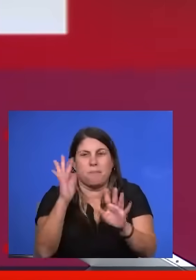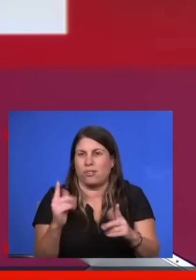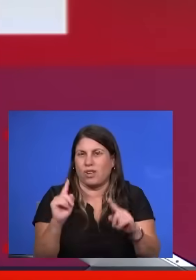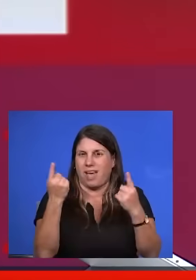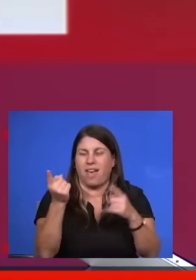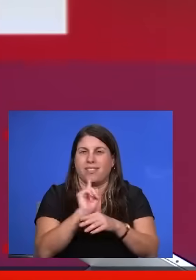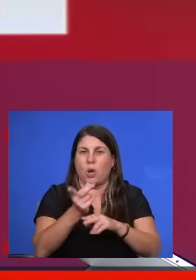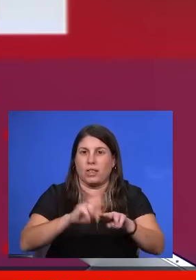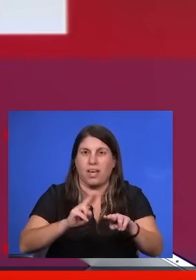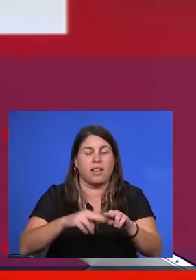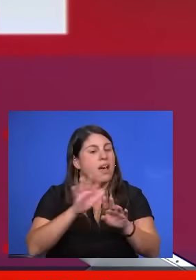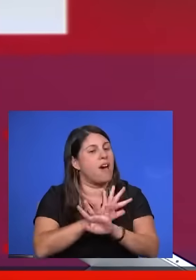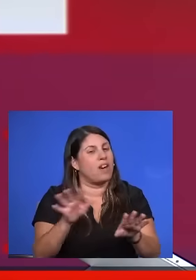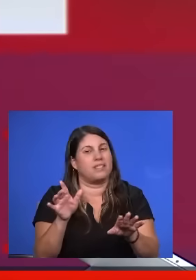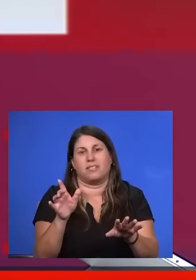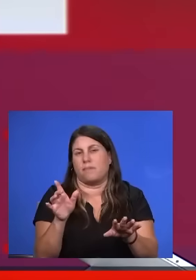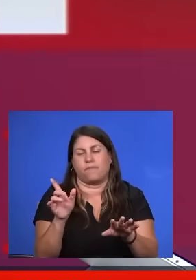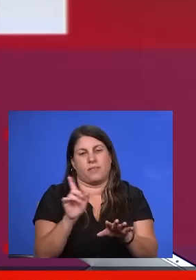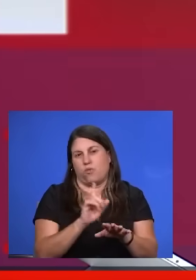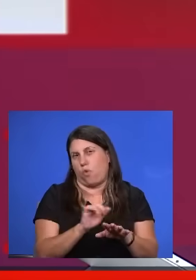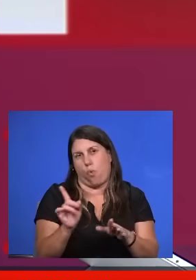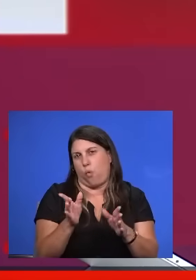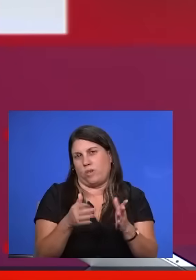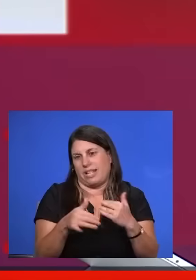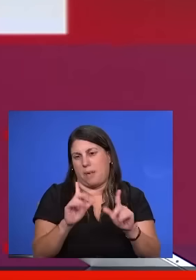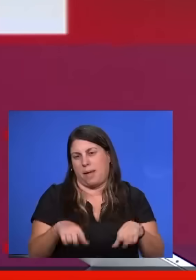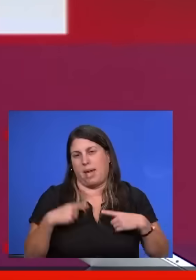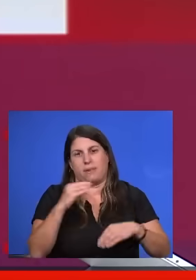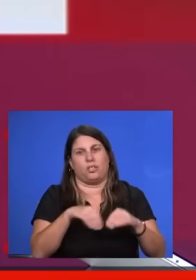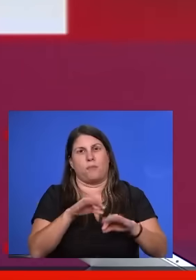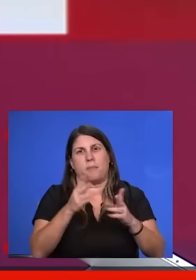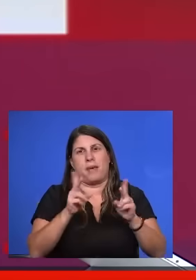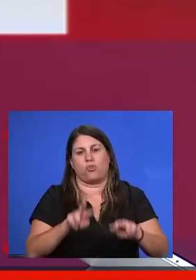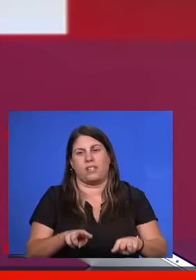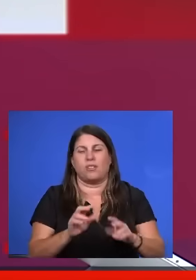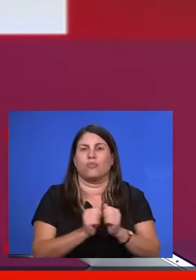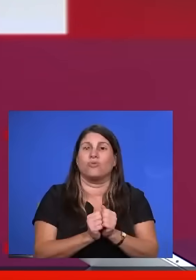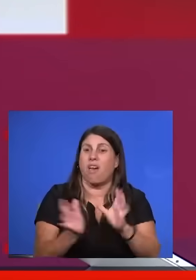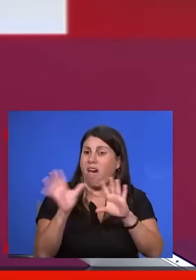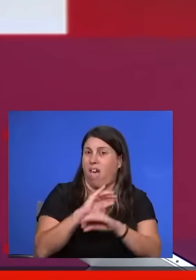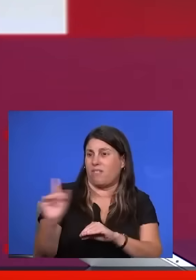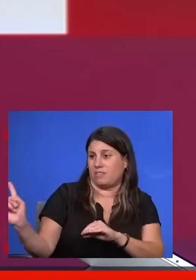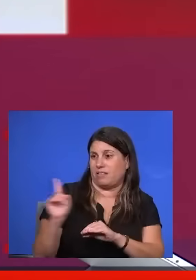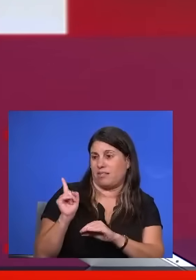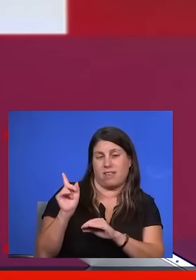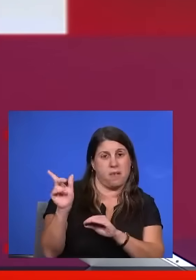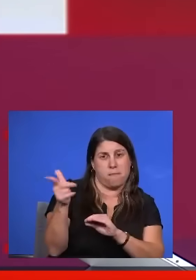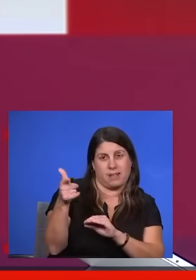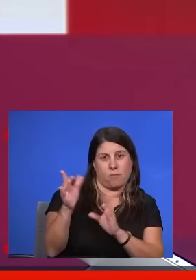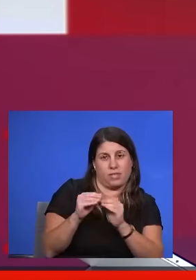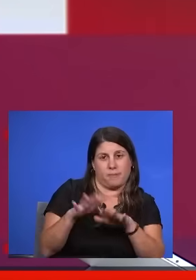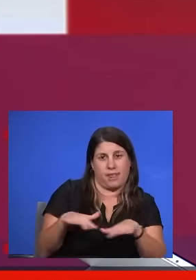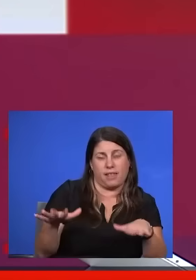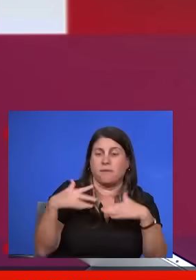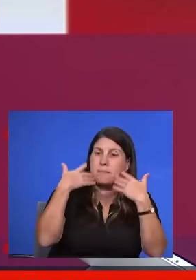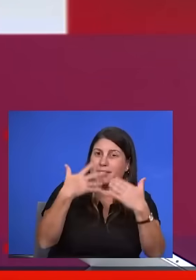יצא מהחיים בחיים. תשתמש במה שיש. הערב היא מתייצבת לראשונה מול המצלמות עם ילדיה, והם מספרים יחד